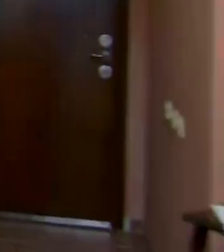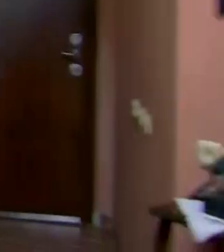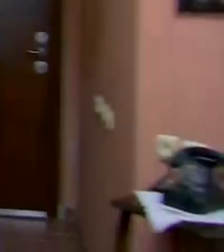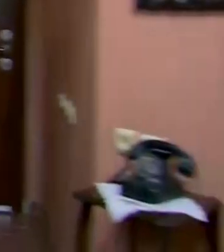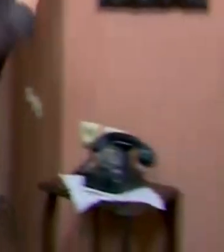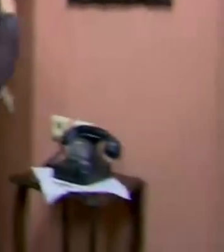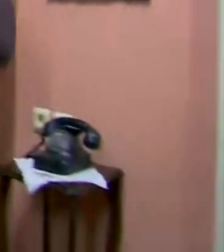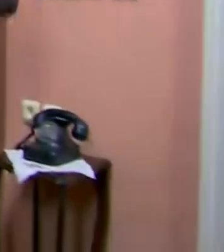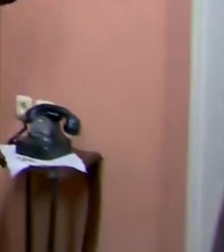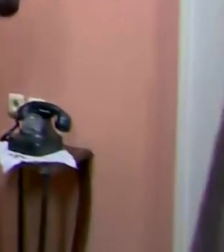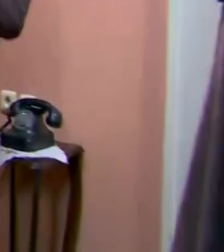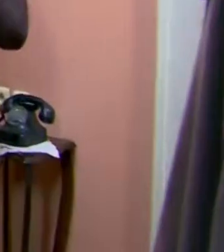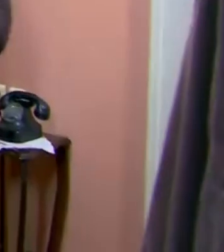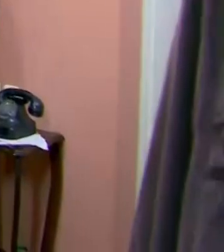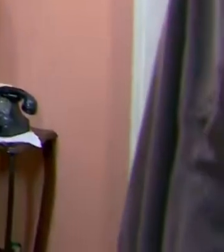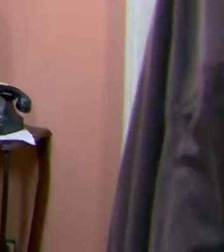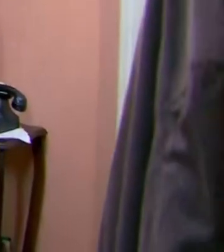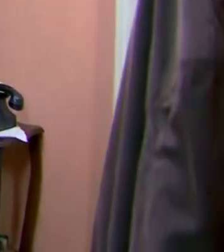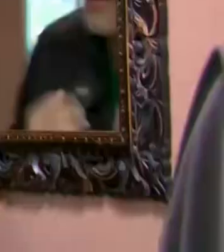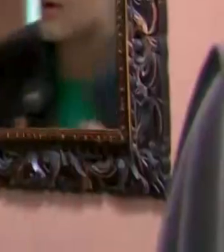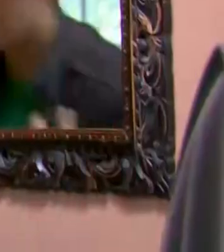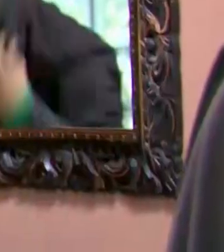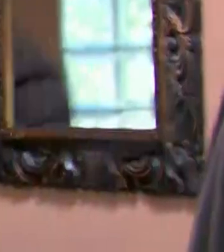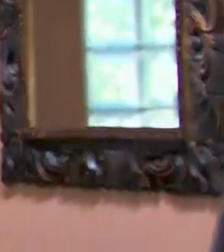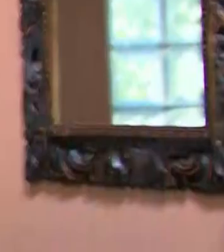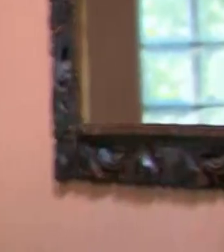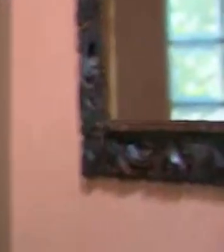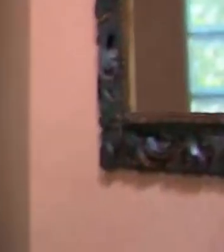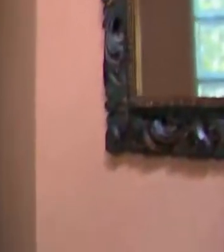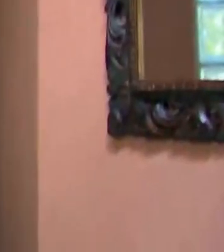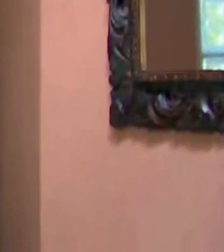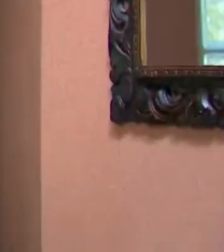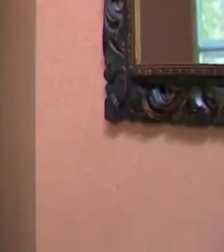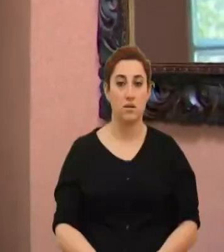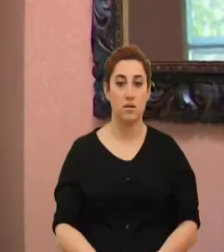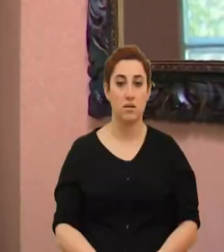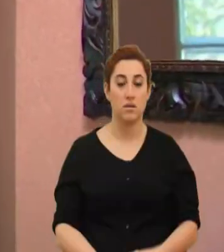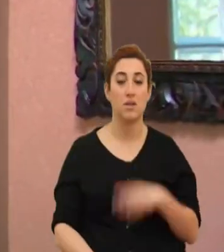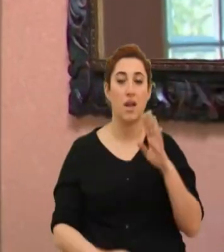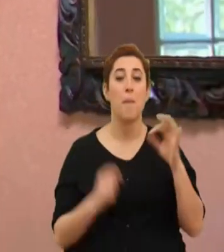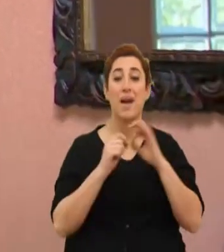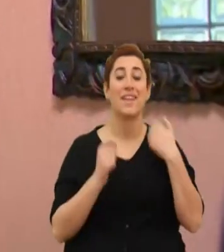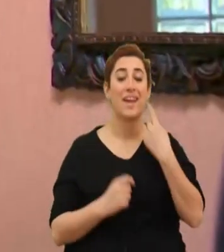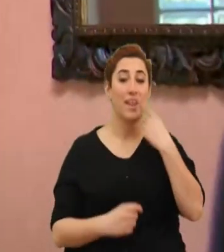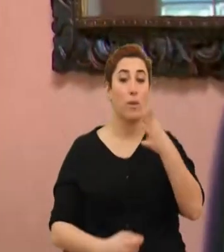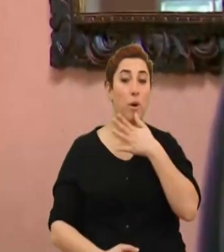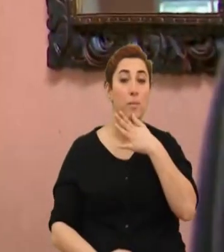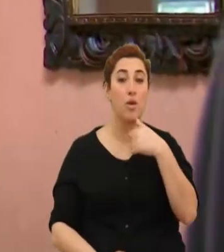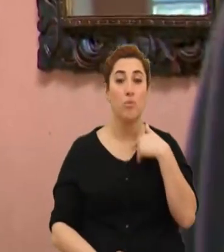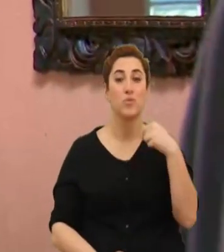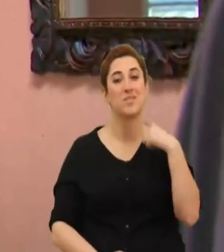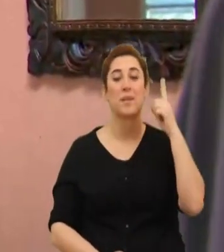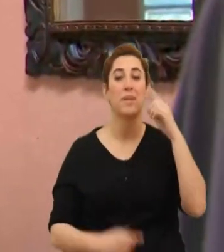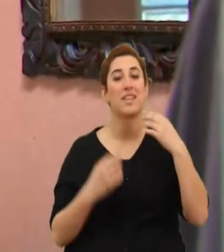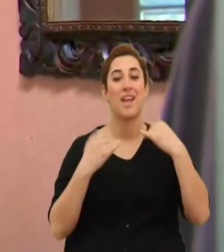Burhan evden çıkmaya hazırlanıyor. Montunu giydi, eğilip ayakkabılarını aldı. İçeriği dinliyor. Ya Badire, ne diyorum biliyor musun? Biz